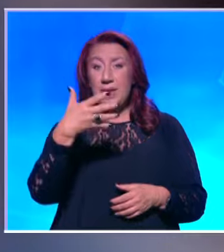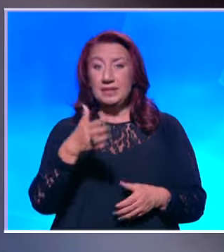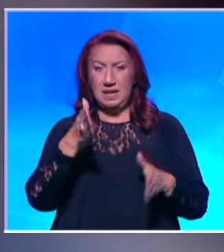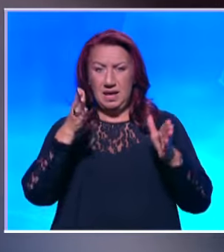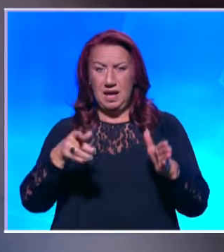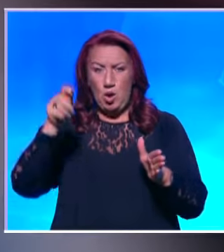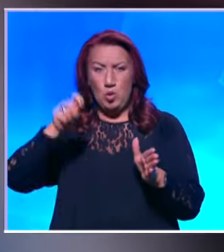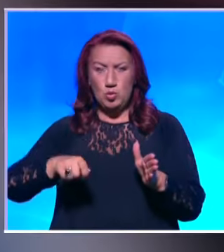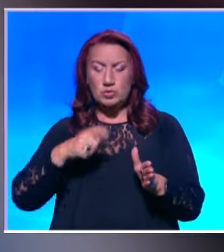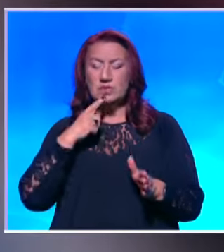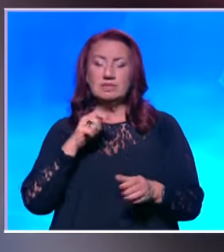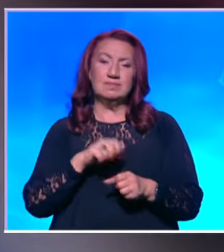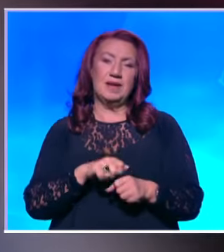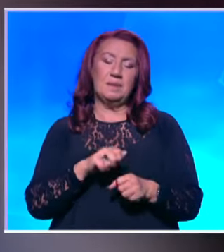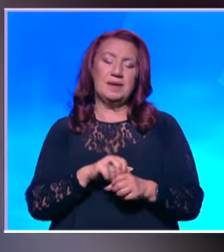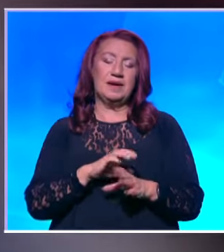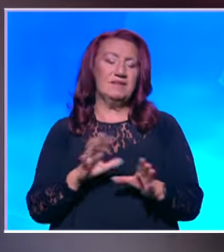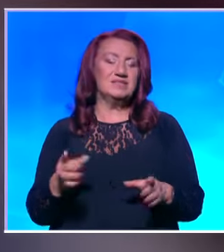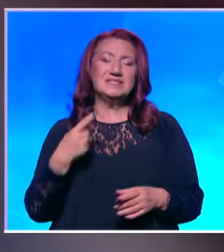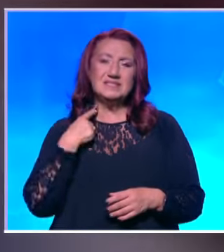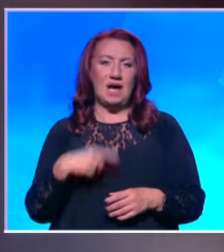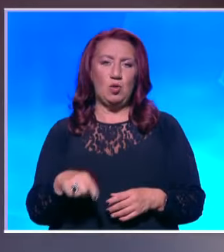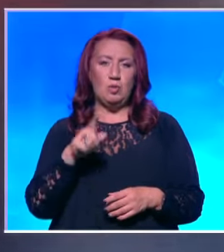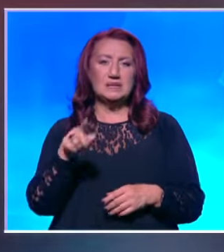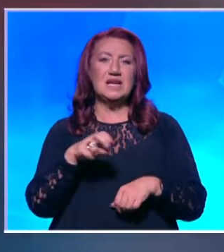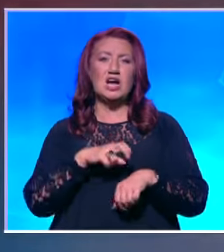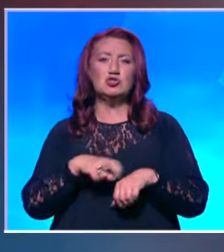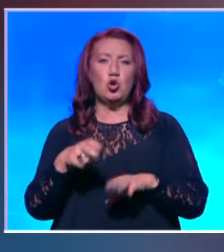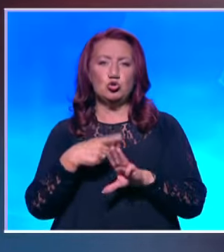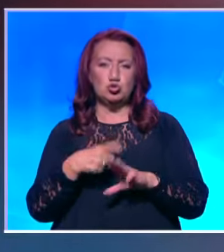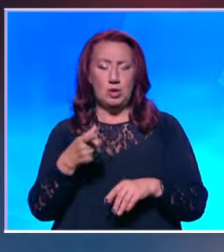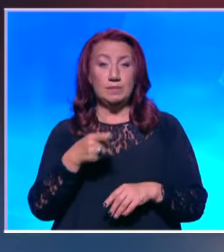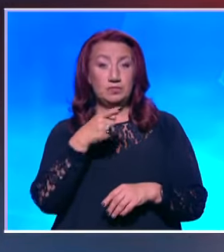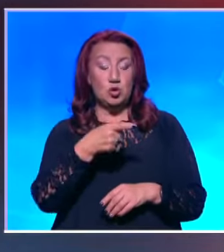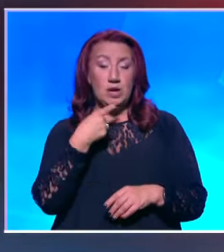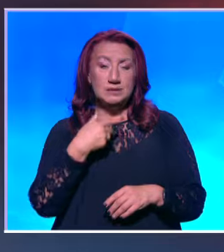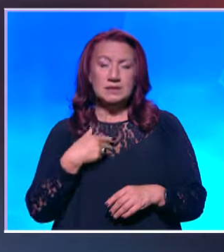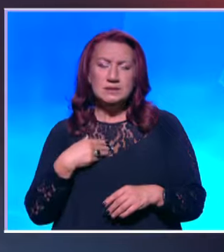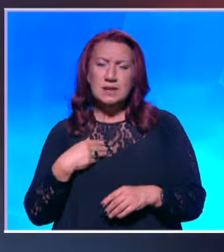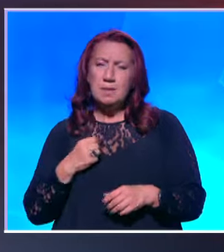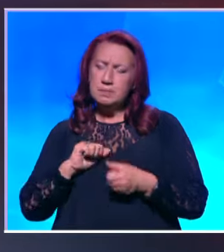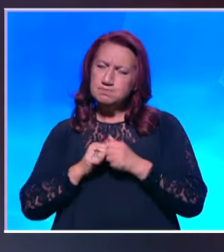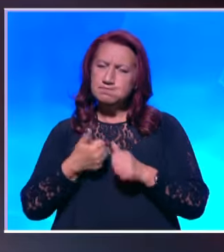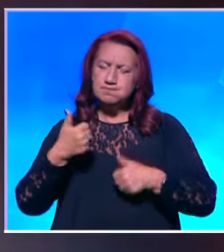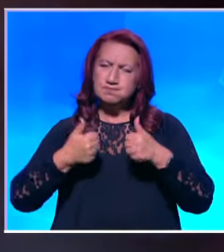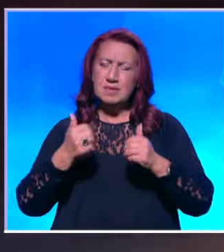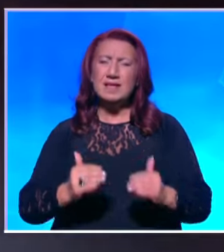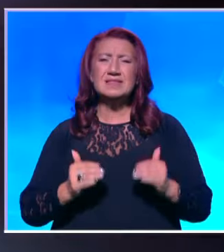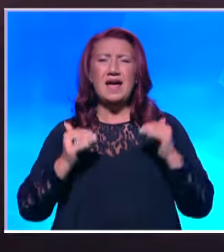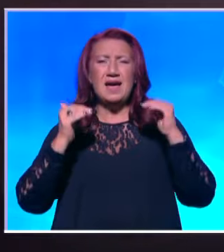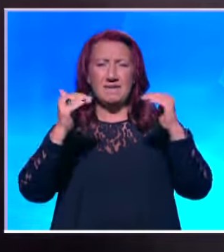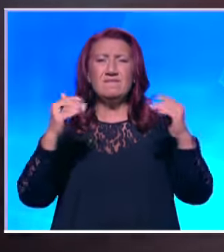загуба в кариерата на джошуа след гръмката победа дюбоа заяви че иска да стигне до най-високото ниво в